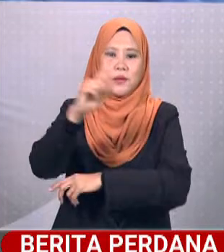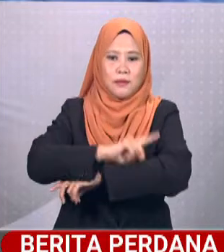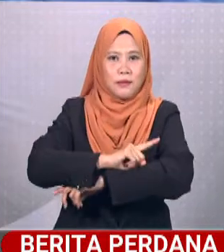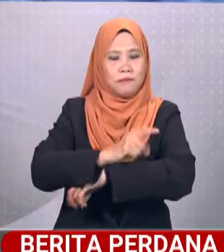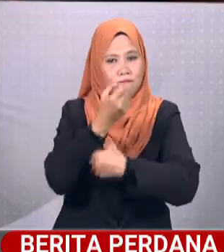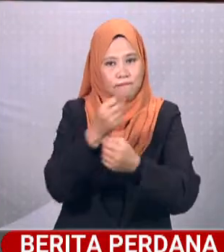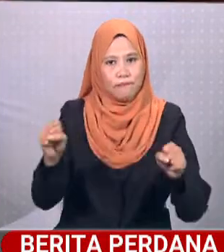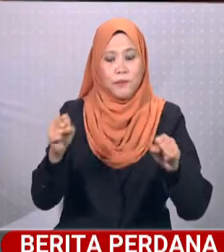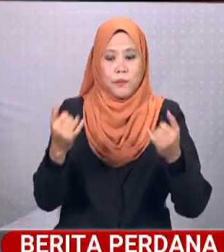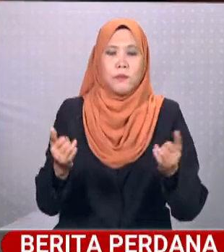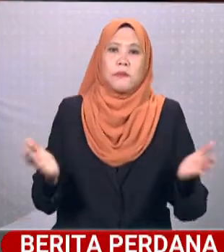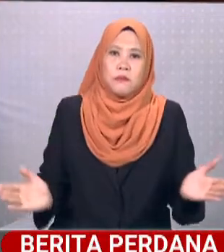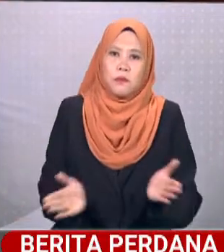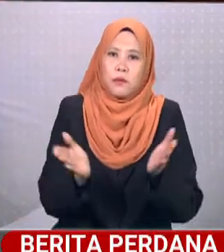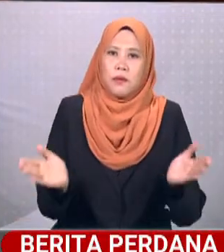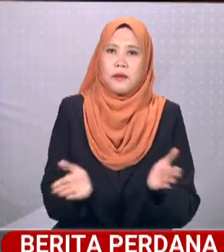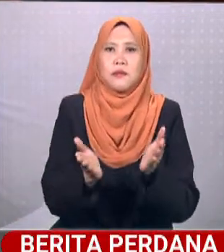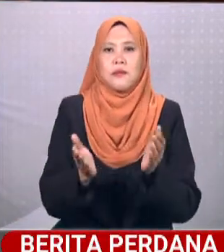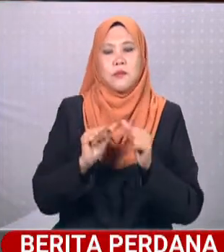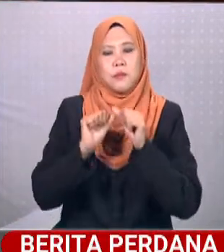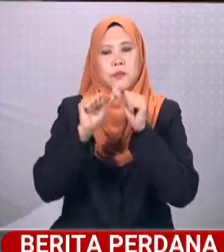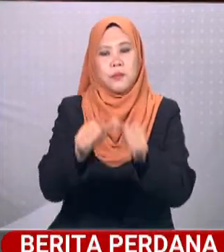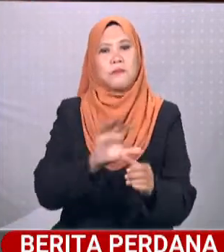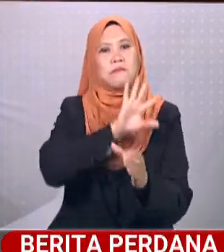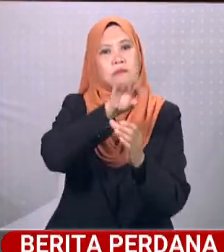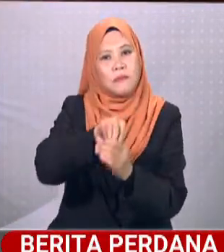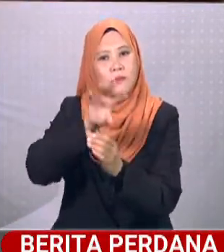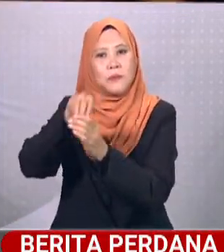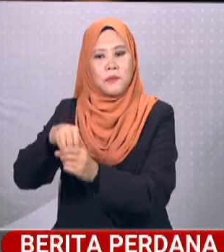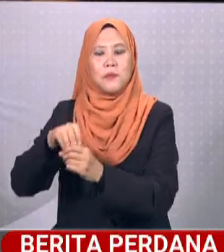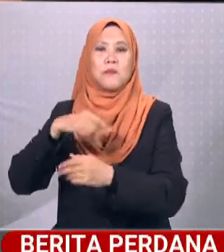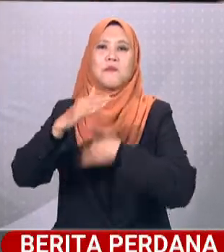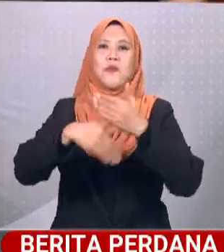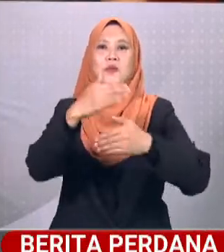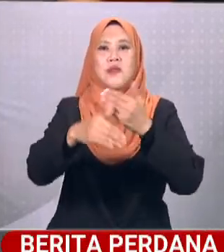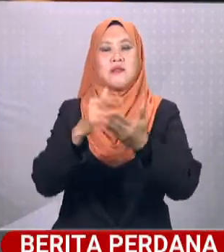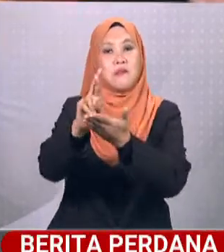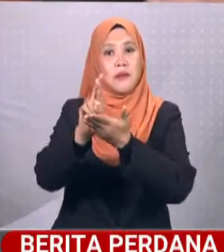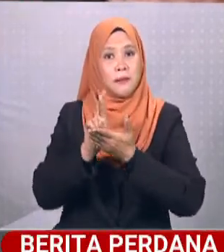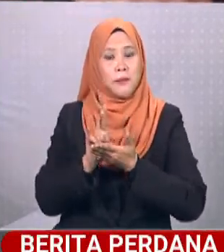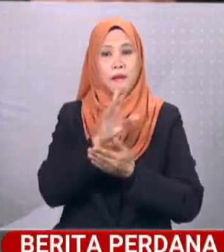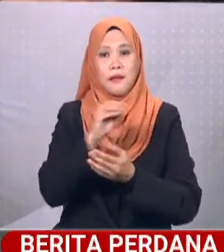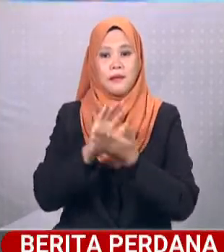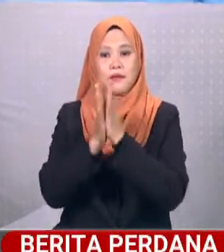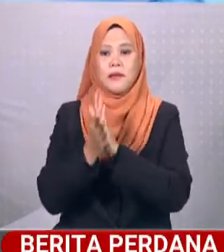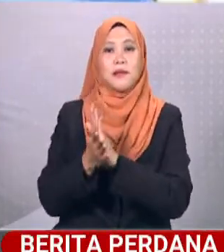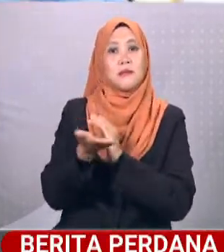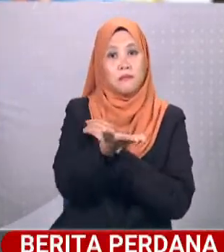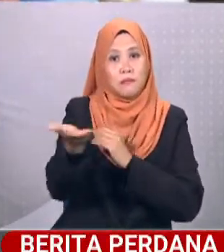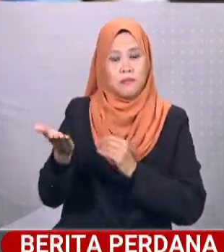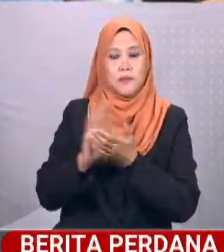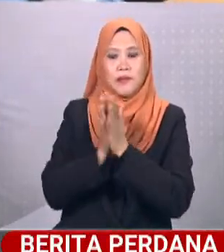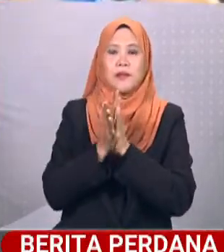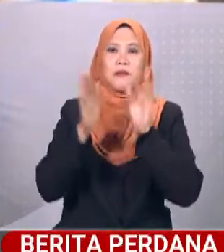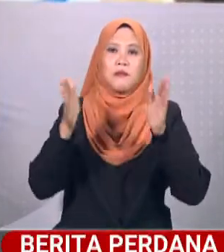Ini memberikan motivasi buat mereka untuk terus terlibat ketika dalam proses pemulihan sekaligus menjadikan mereka sebagai